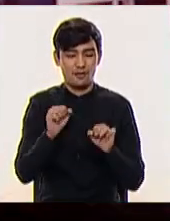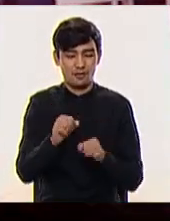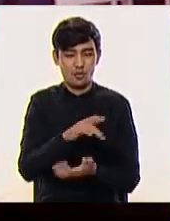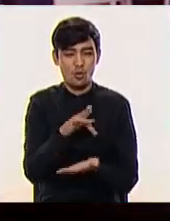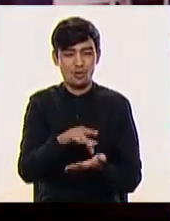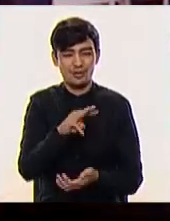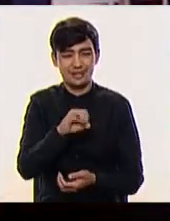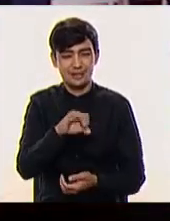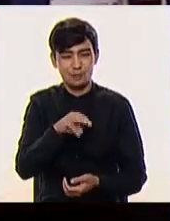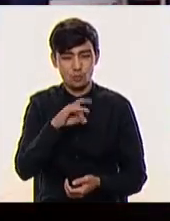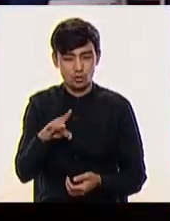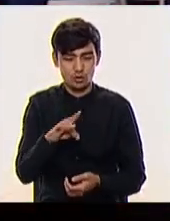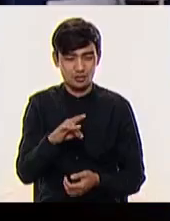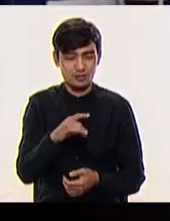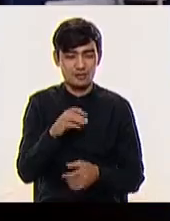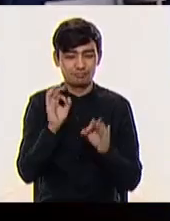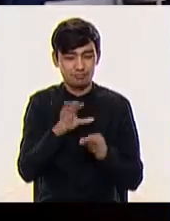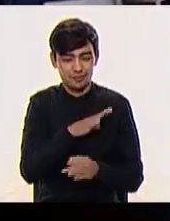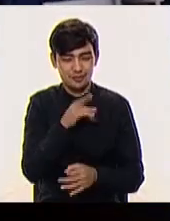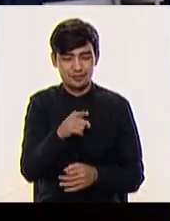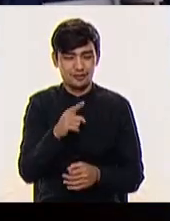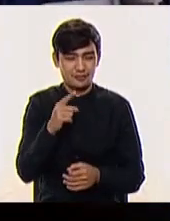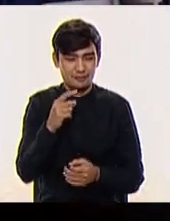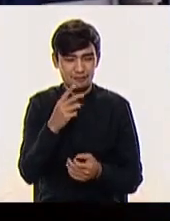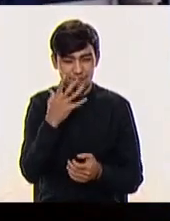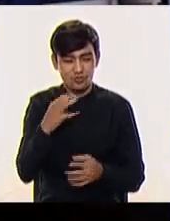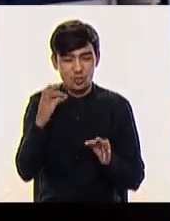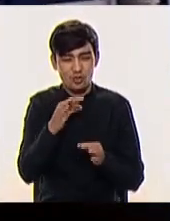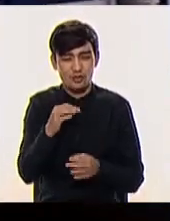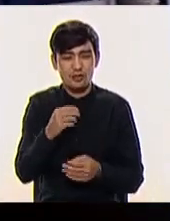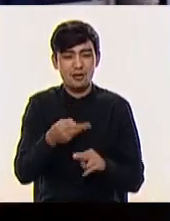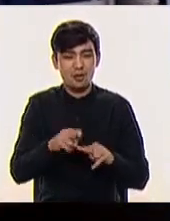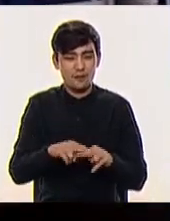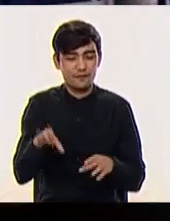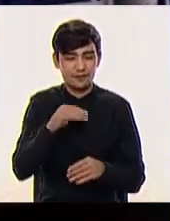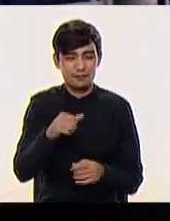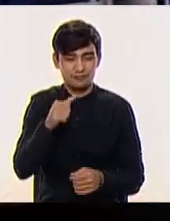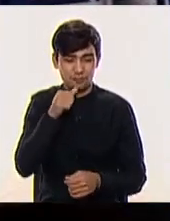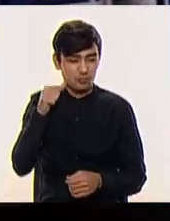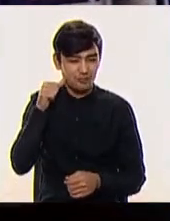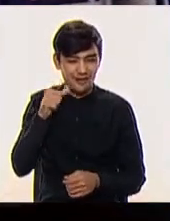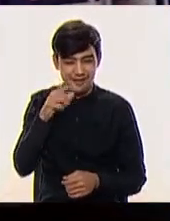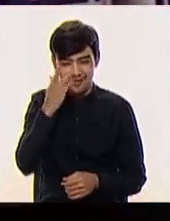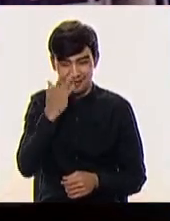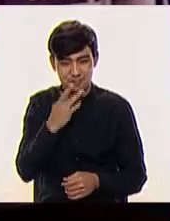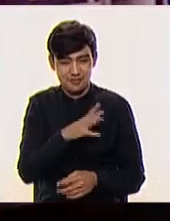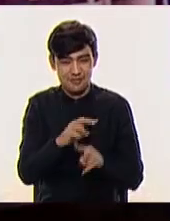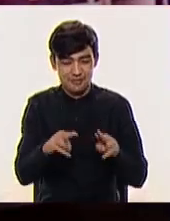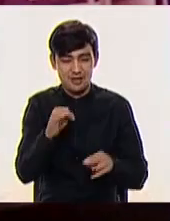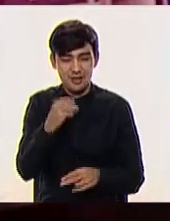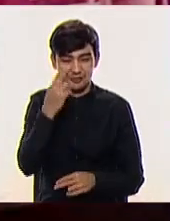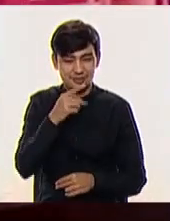города Тимура Муратова, она очень напоминает ту картину, которую все наблюдали прошлым летом. Нур-Султан вот